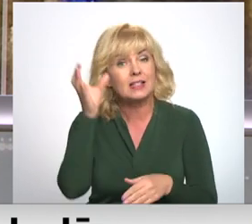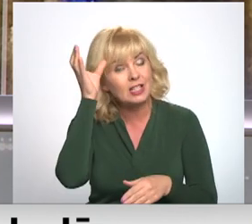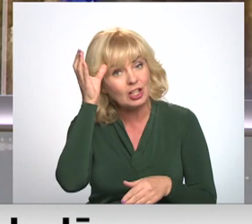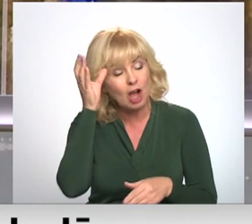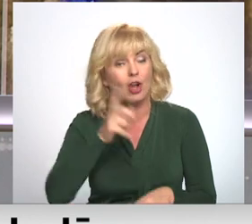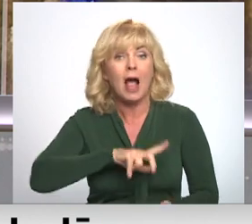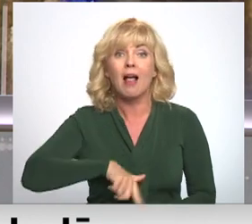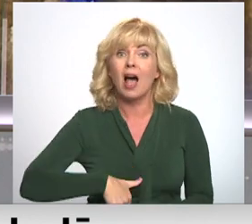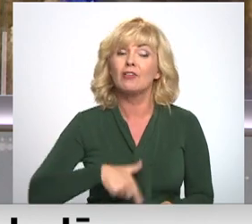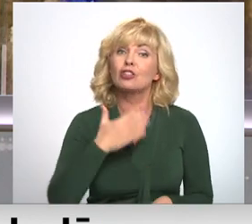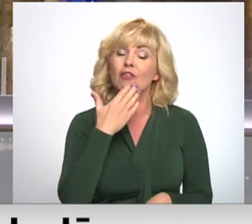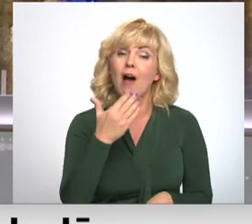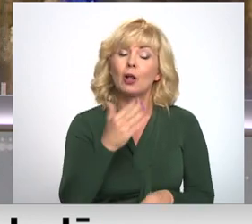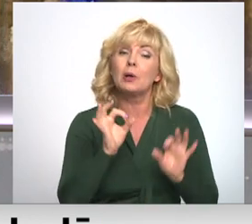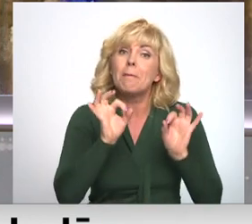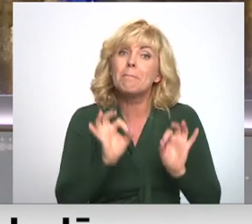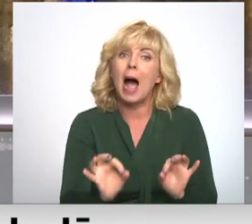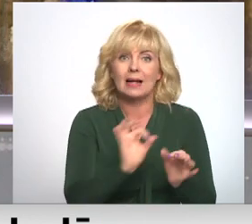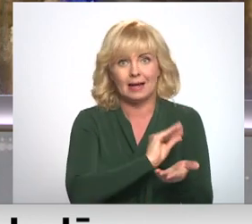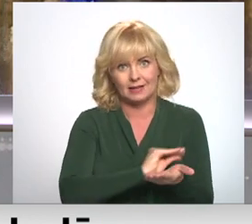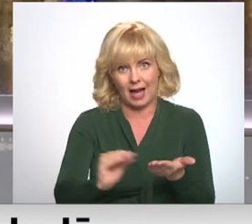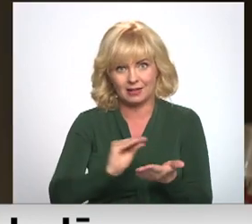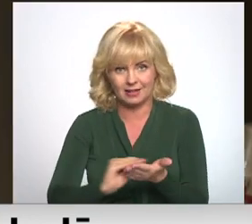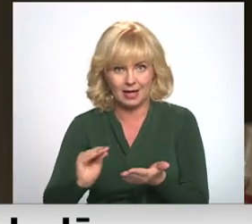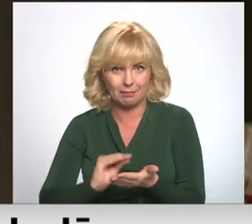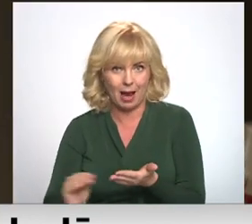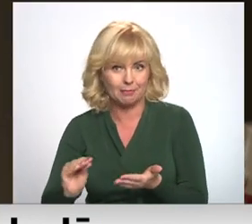valodas pareizrakstībā. Vairāk stāst Madara Līcīte.